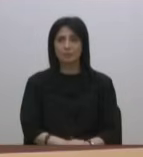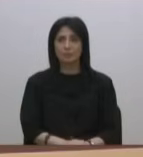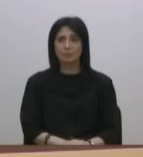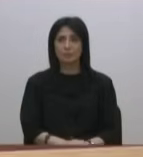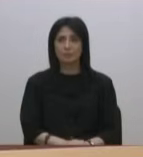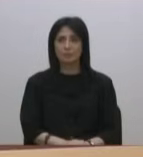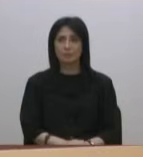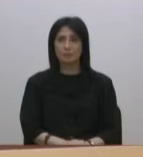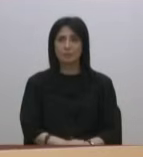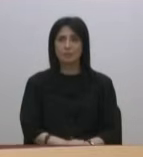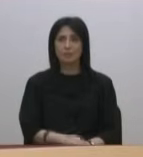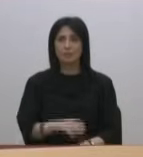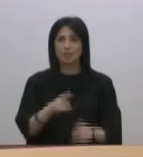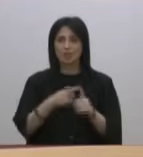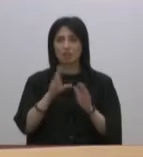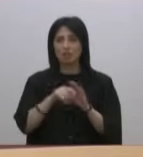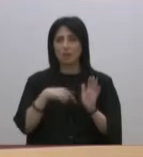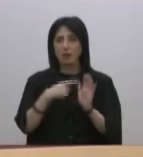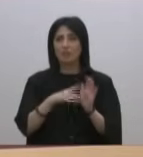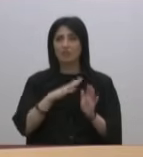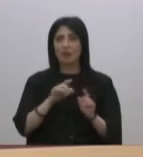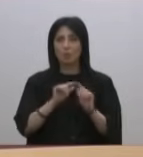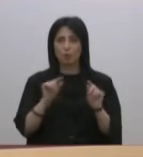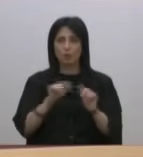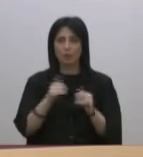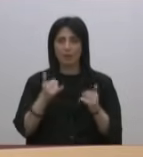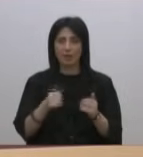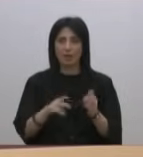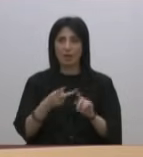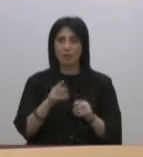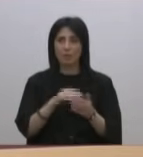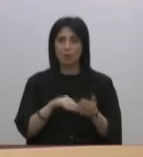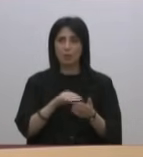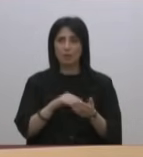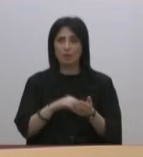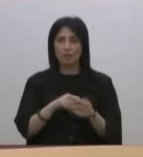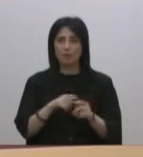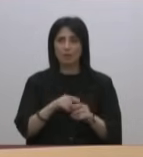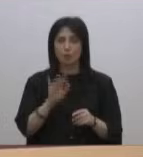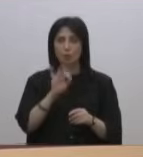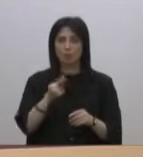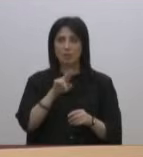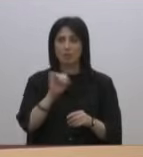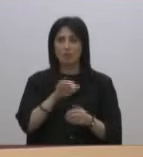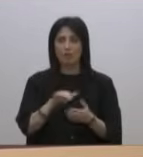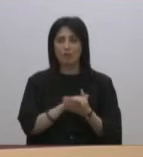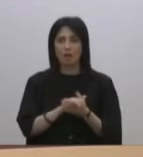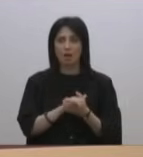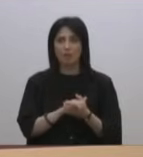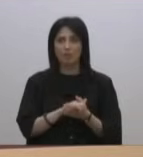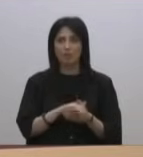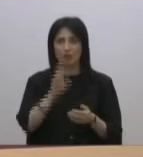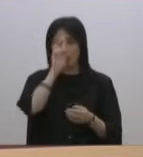ბატონ ანრი, არ ვიცი რატო ჩათვალეთ, რომ ჩემი კითხვა არ იყო მუხლობრივი, მაგრამ ახლა გავიმეორებ. მაგალითად, USAID და ევროკავშირი